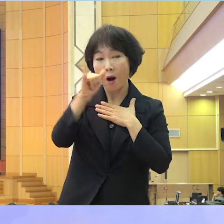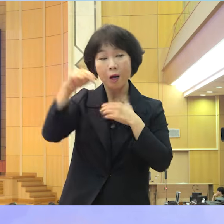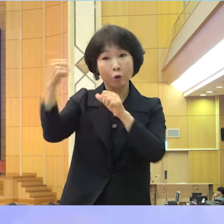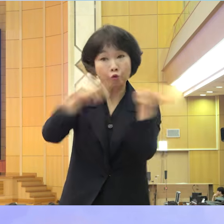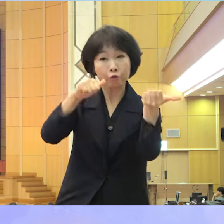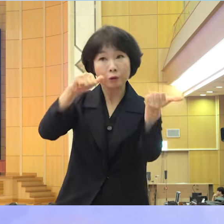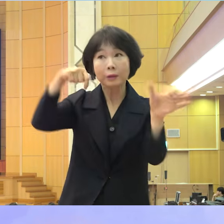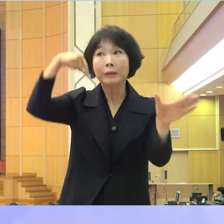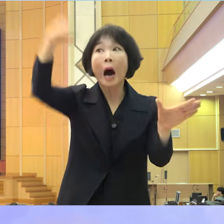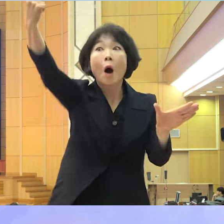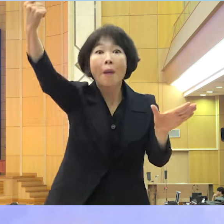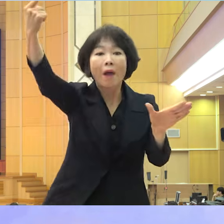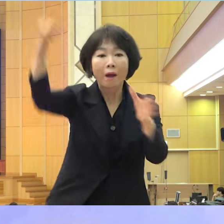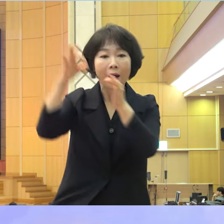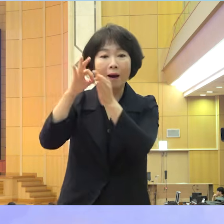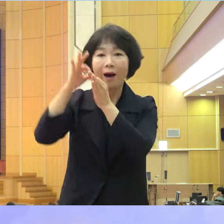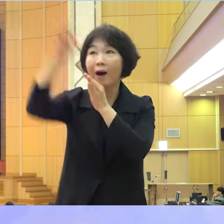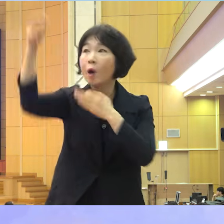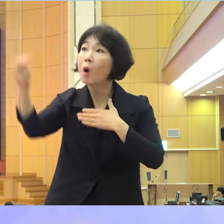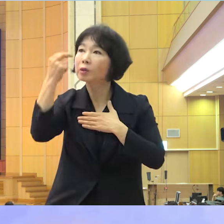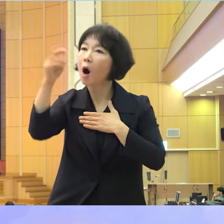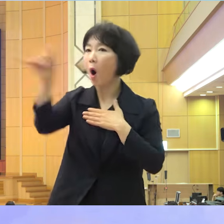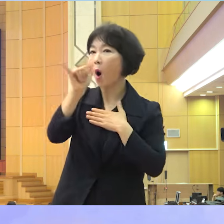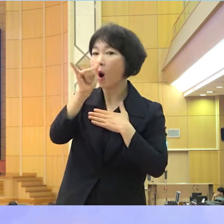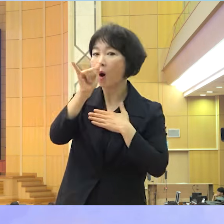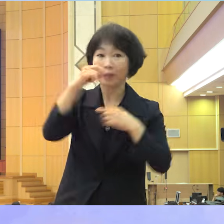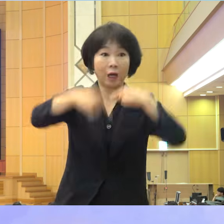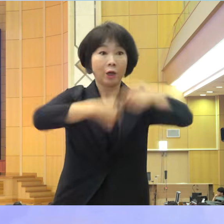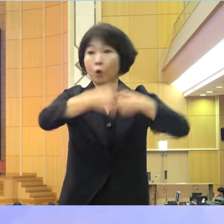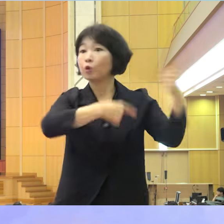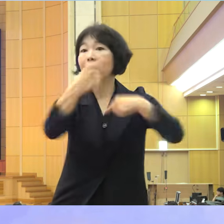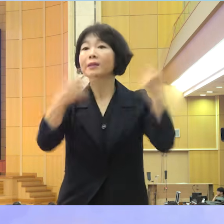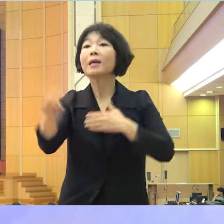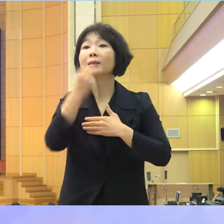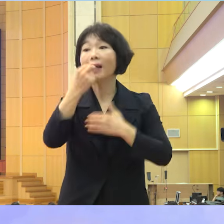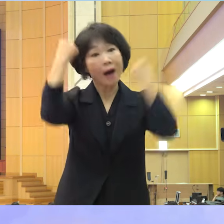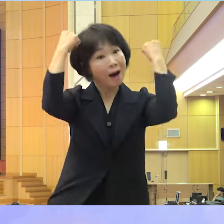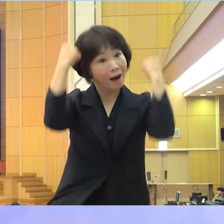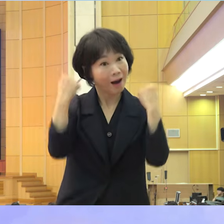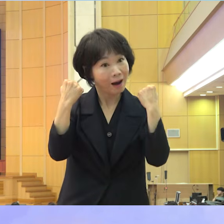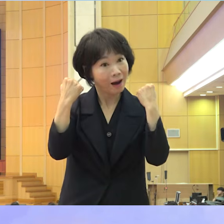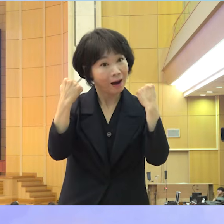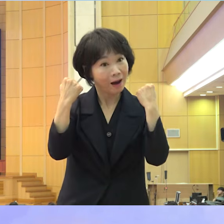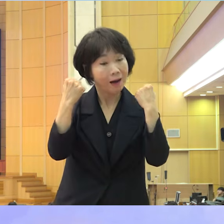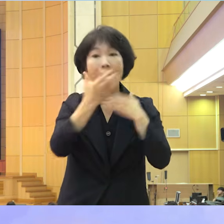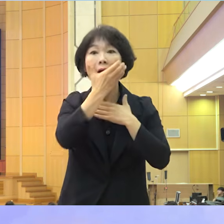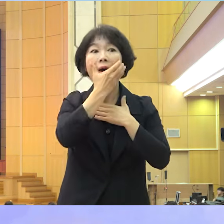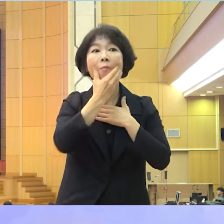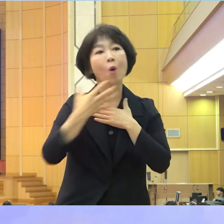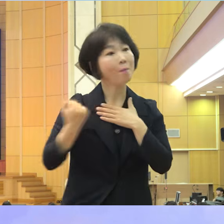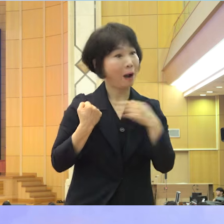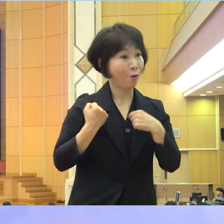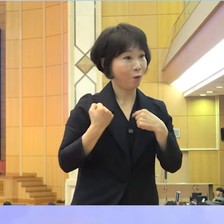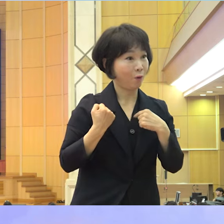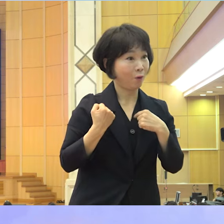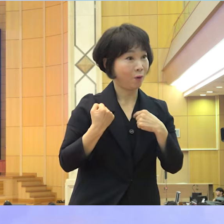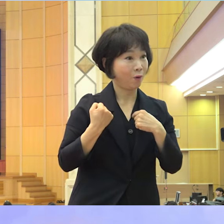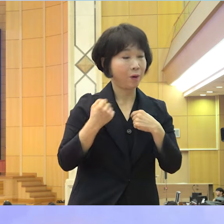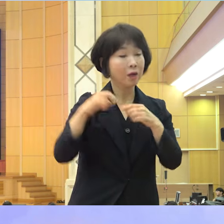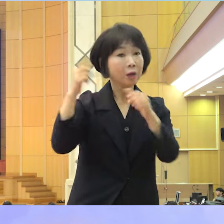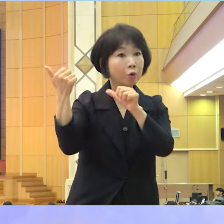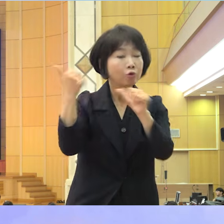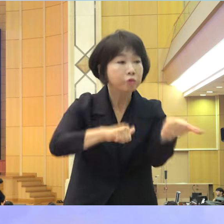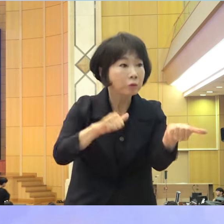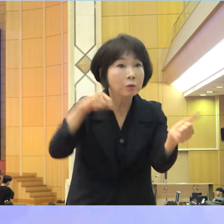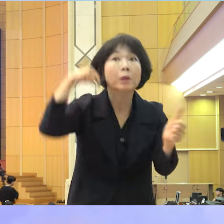사후에 영생이 있고. 다시 한번 생전에 복이 있고